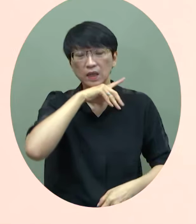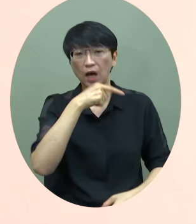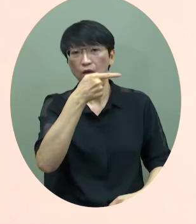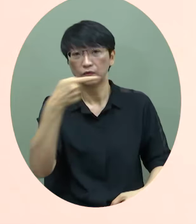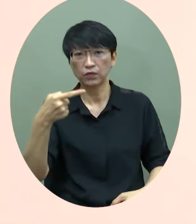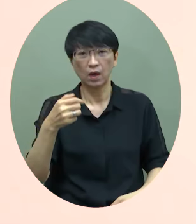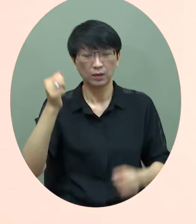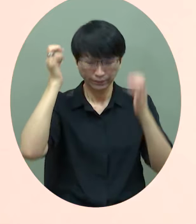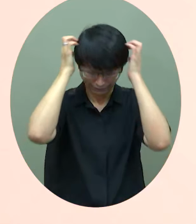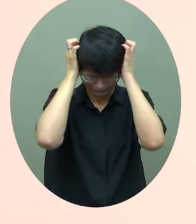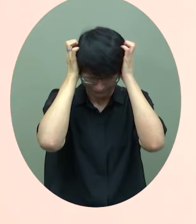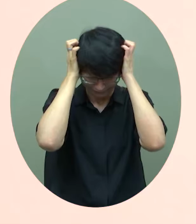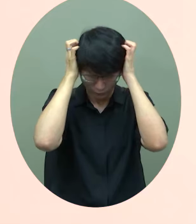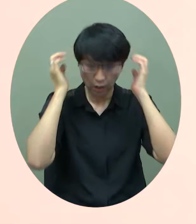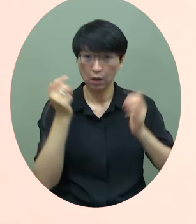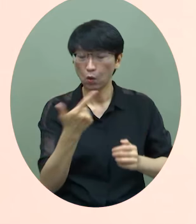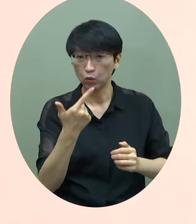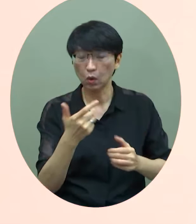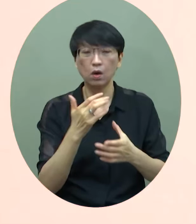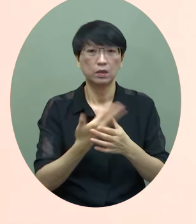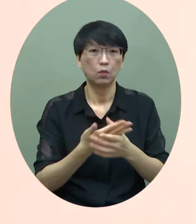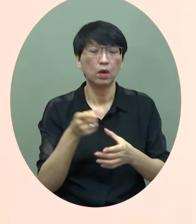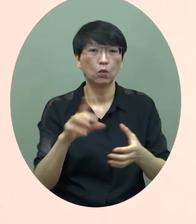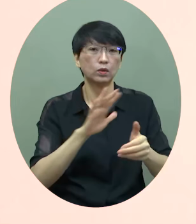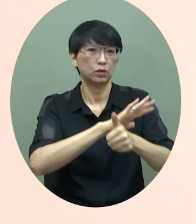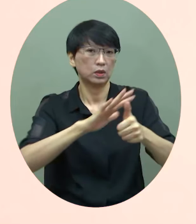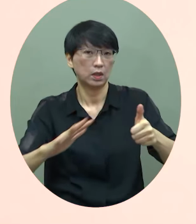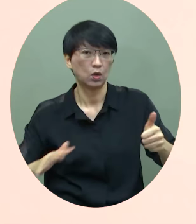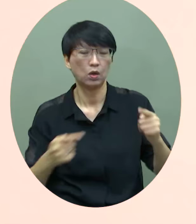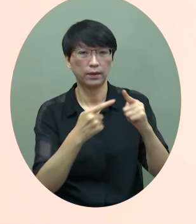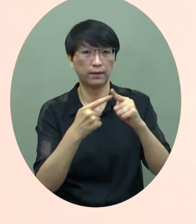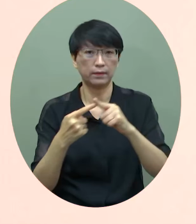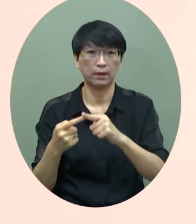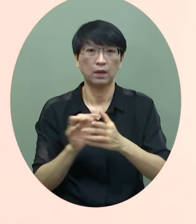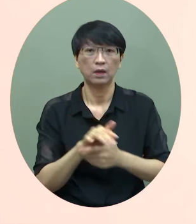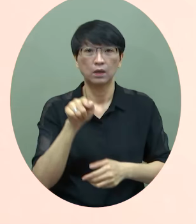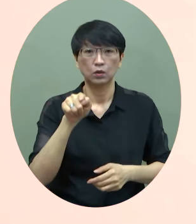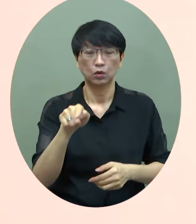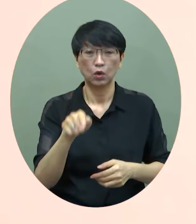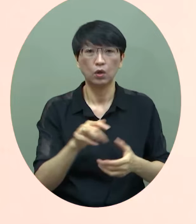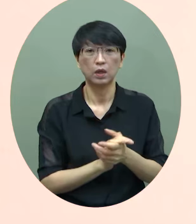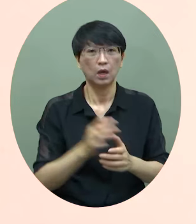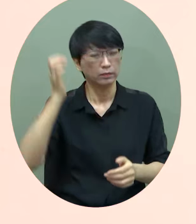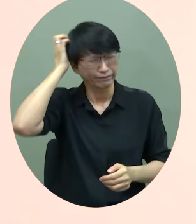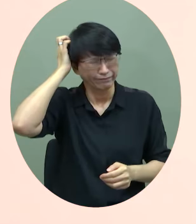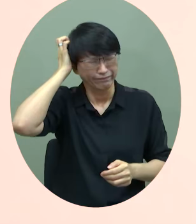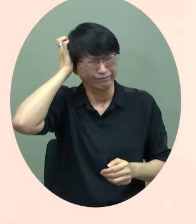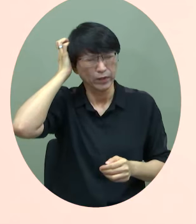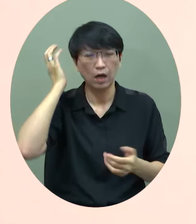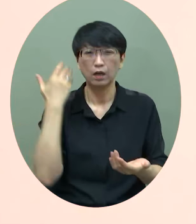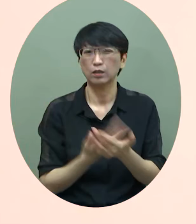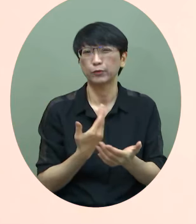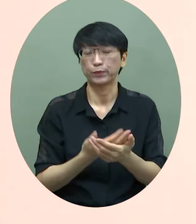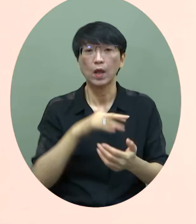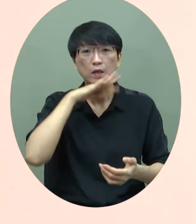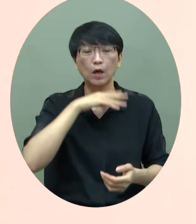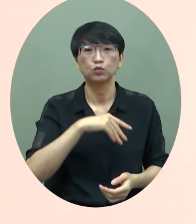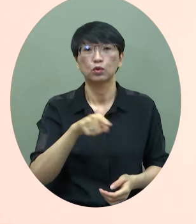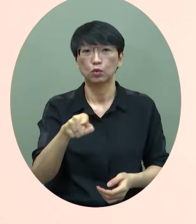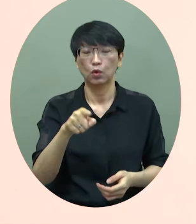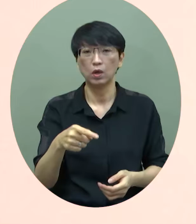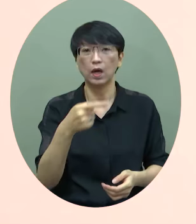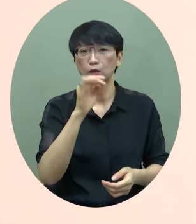的困擾特別是對於一些受影響市民的困擾如果是假陽性的他就是